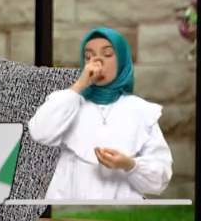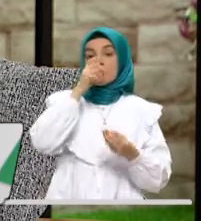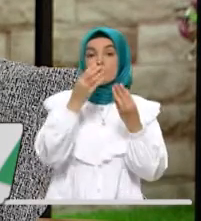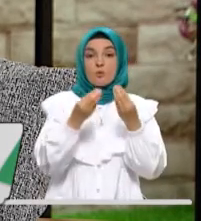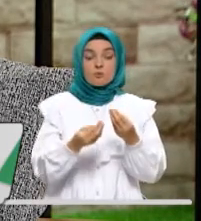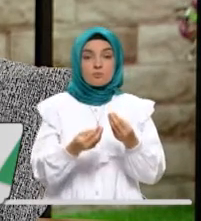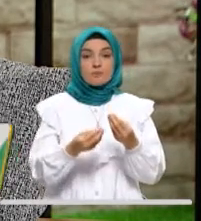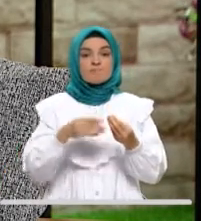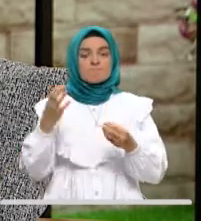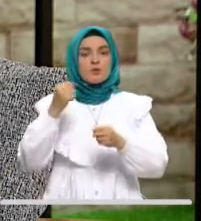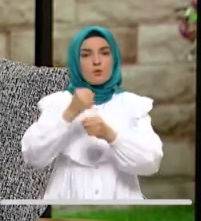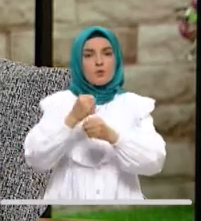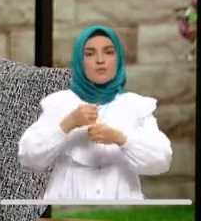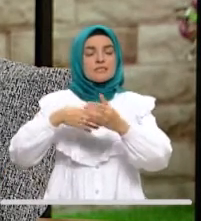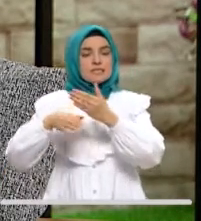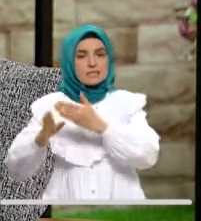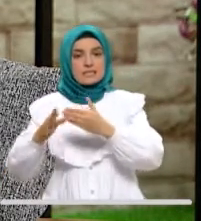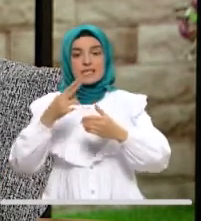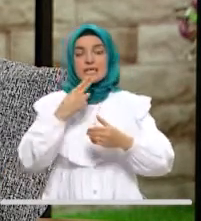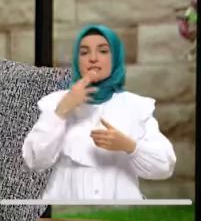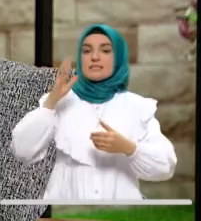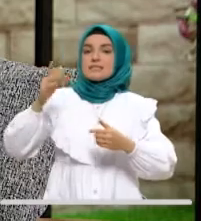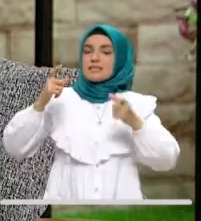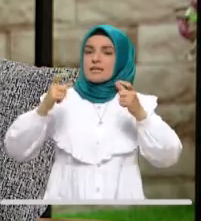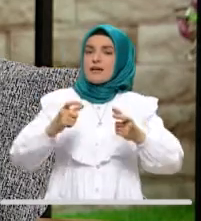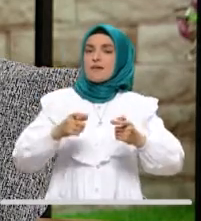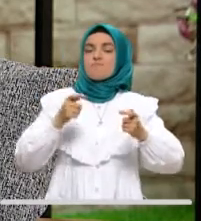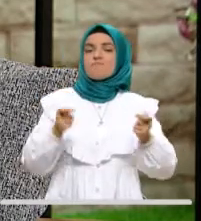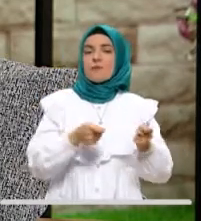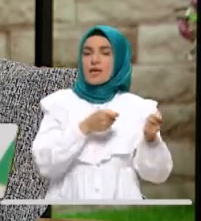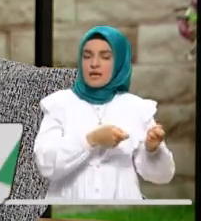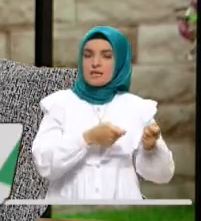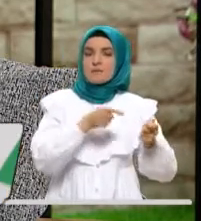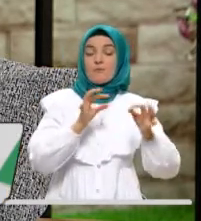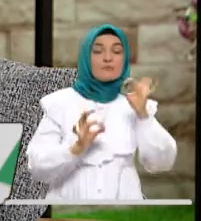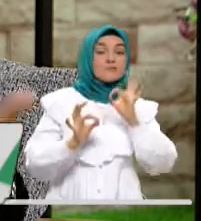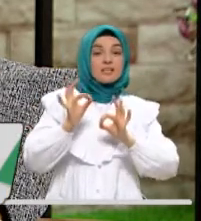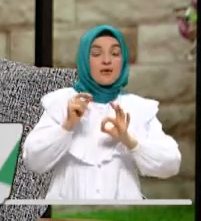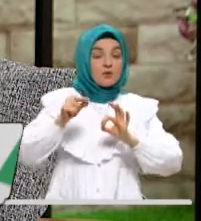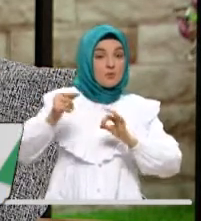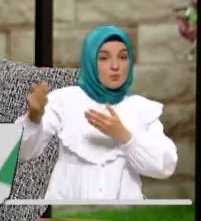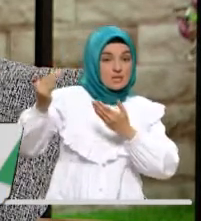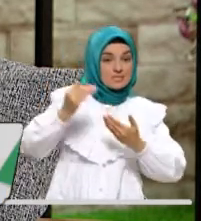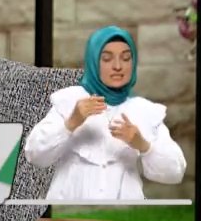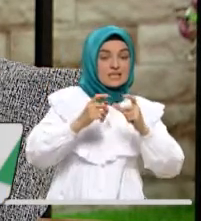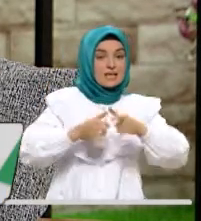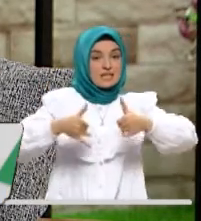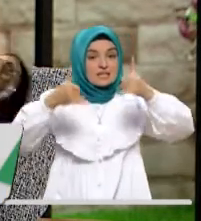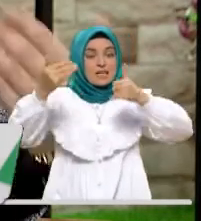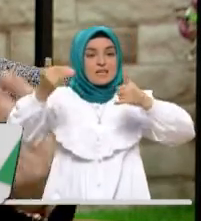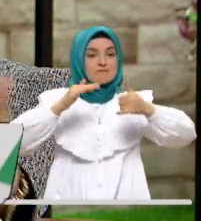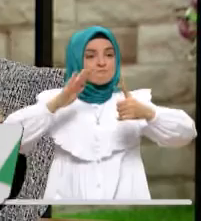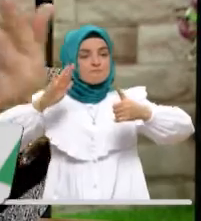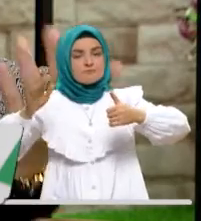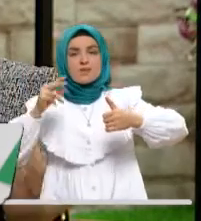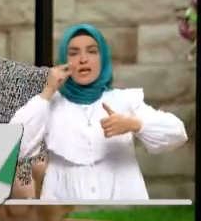gittiğinde kadın gittiği yerde eğitimi ve nezaketiyle oraya saraydan getirdiğini götürür. Erkek